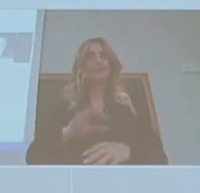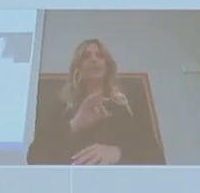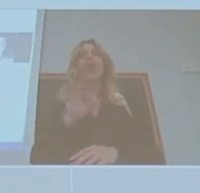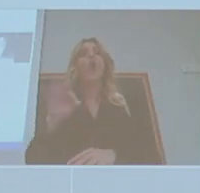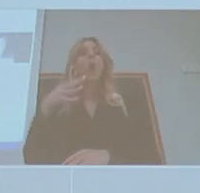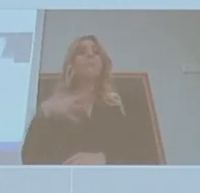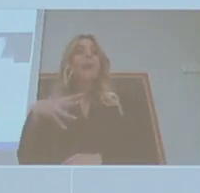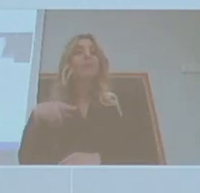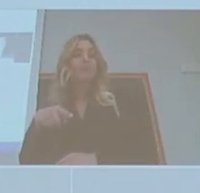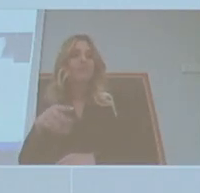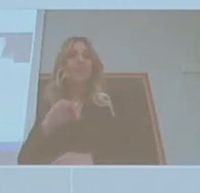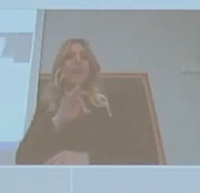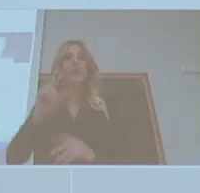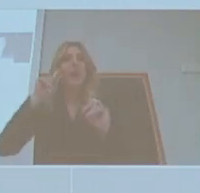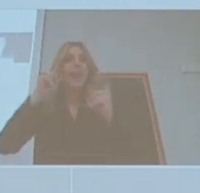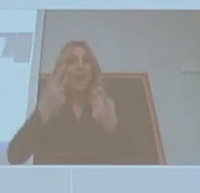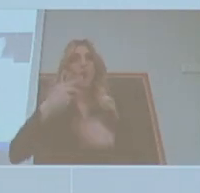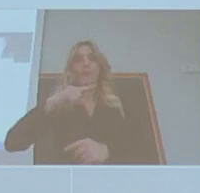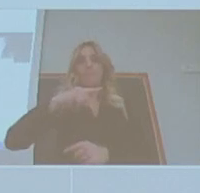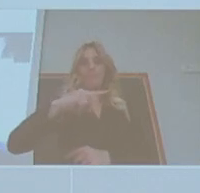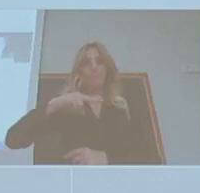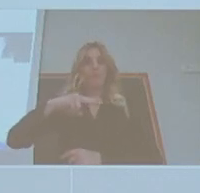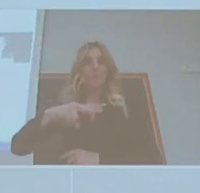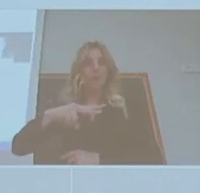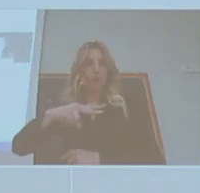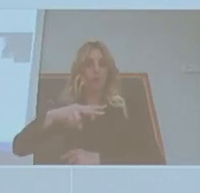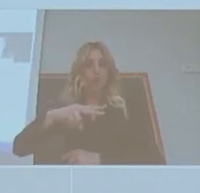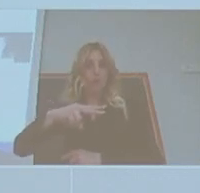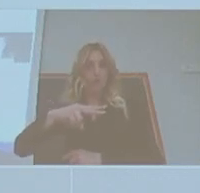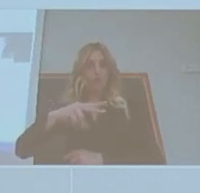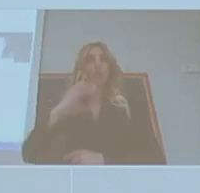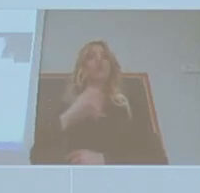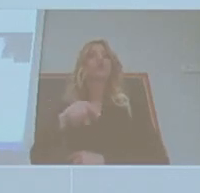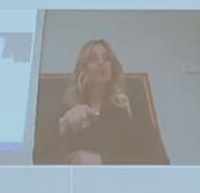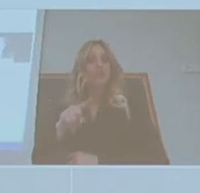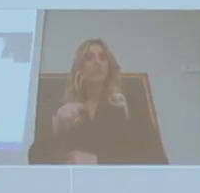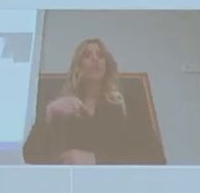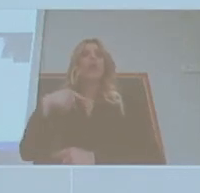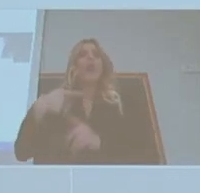magistrali, lauree di primo o secondo ciclo, anche